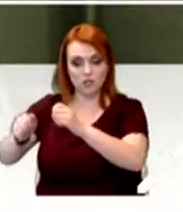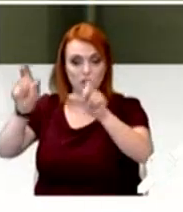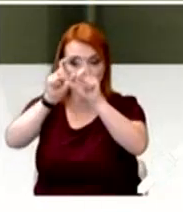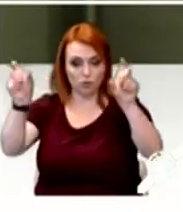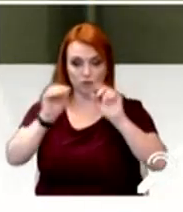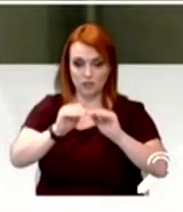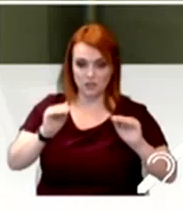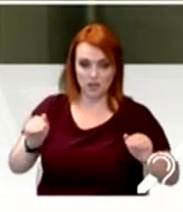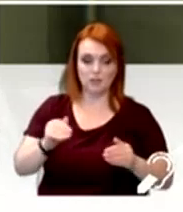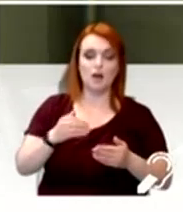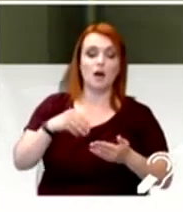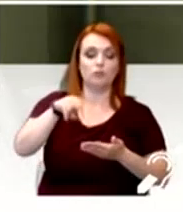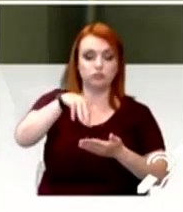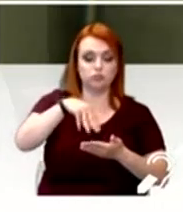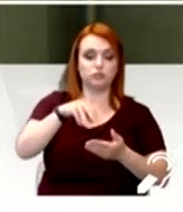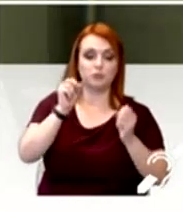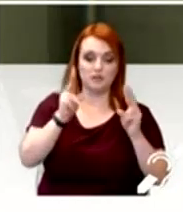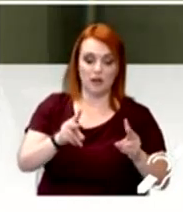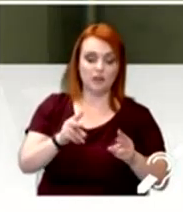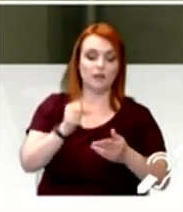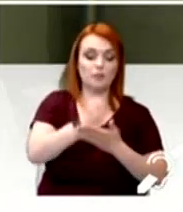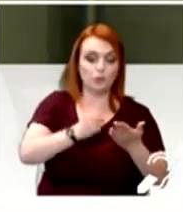necesar acolo, dar vom îmbunătăți